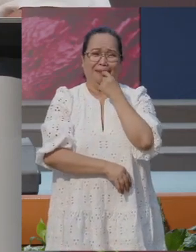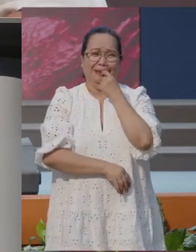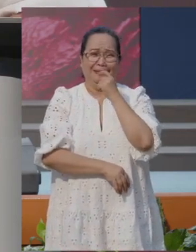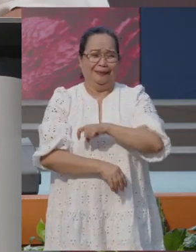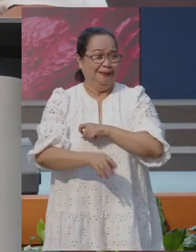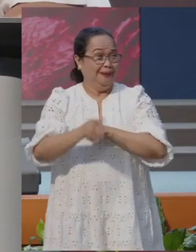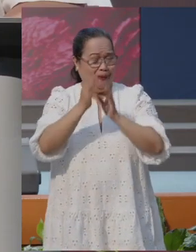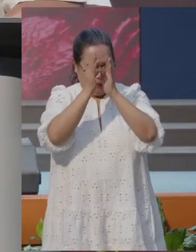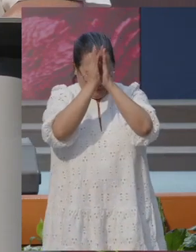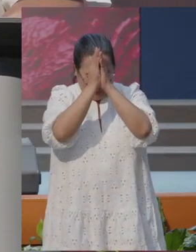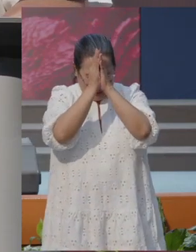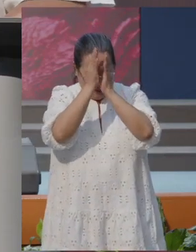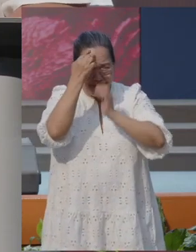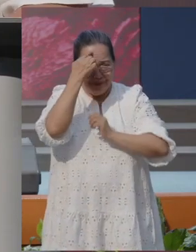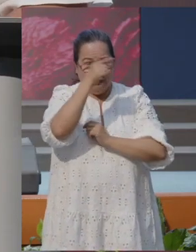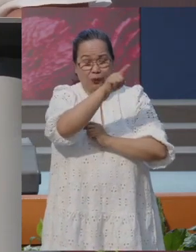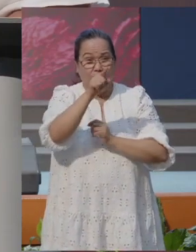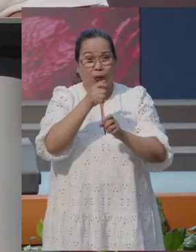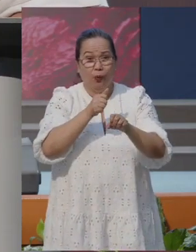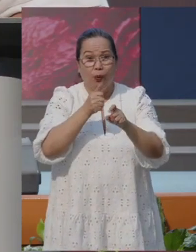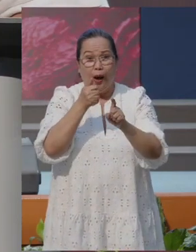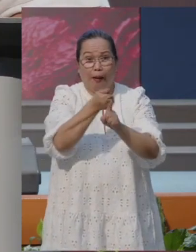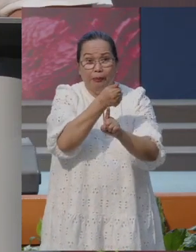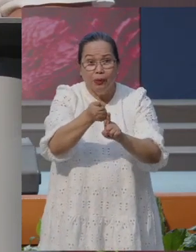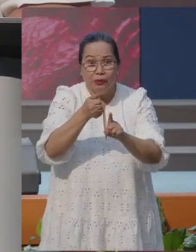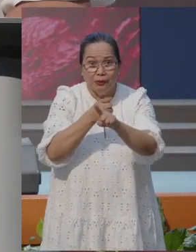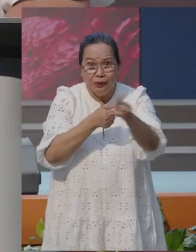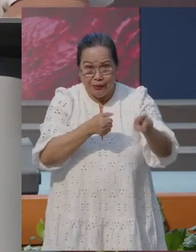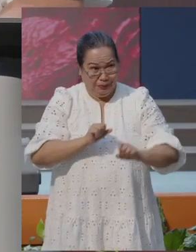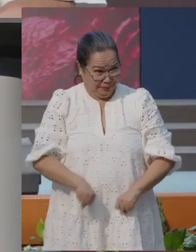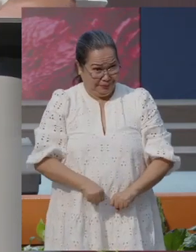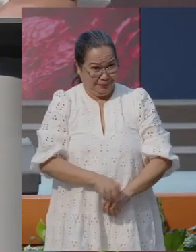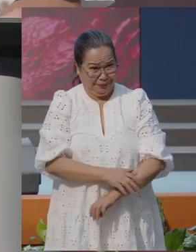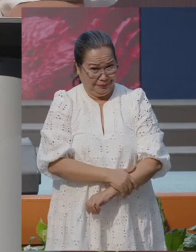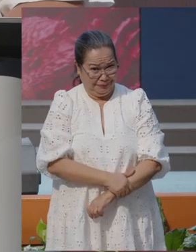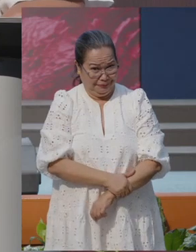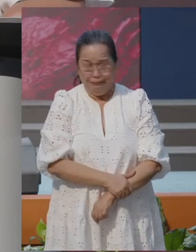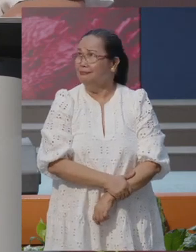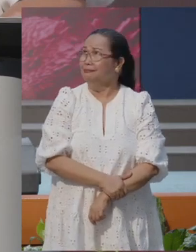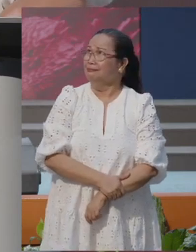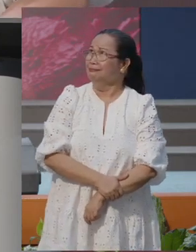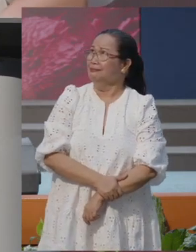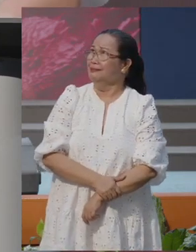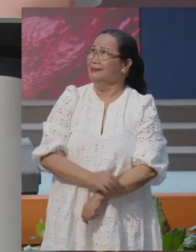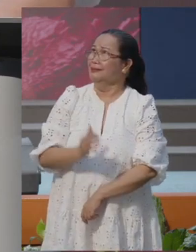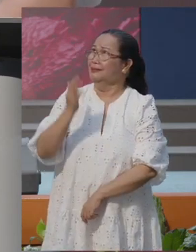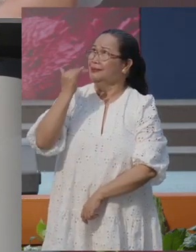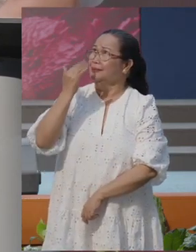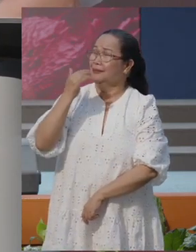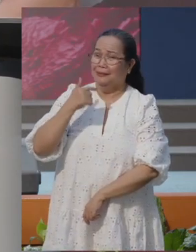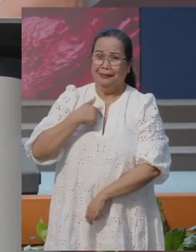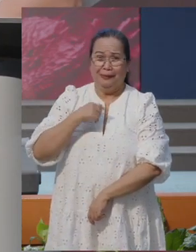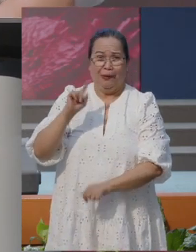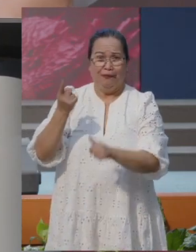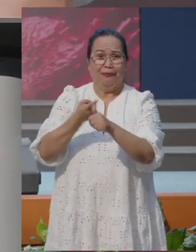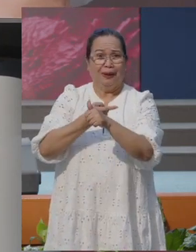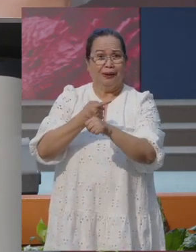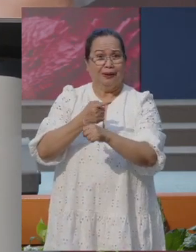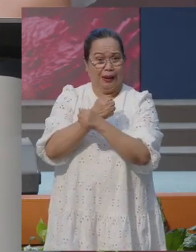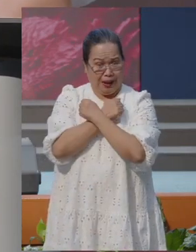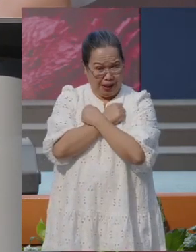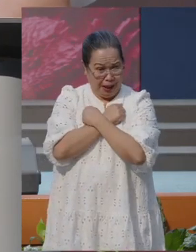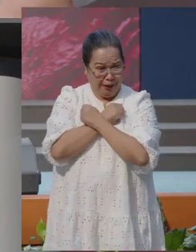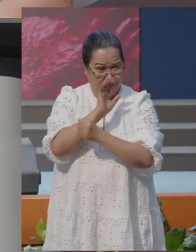Pray for those who abuse you. Ba, 4 na utos to. Doon lang sa una, mahirap na, no?